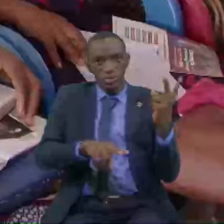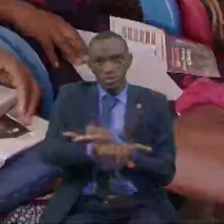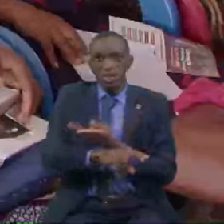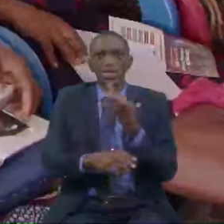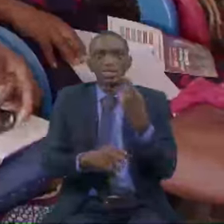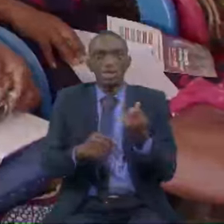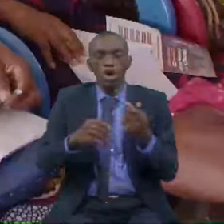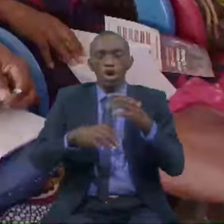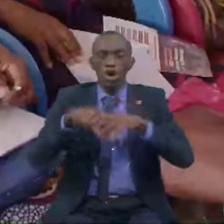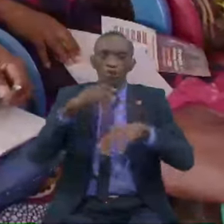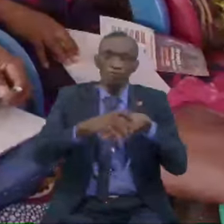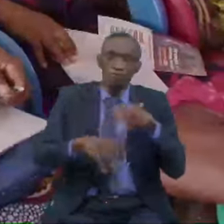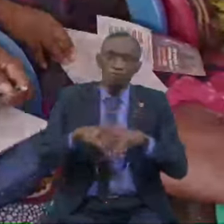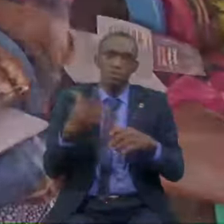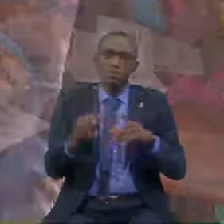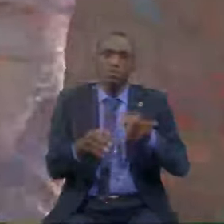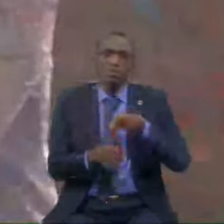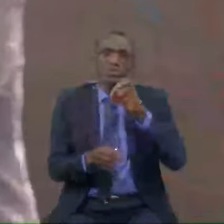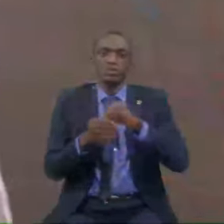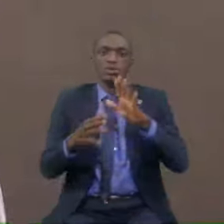toi au nom de Jésus.